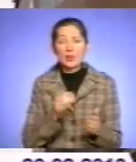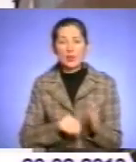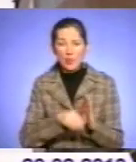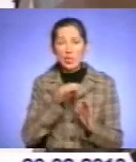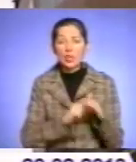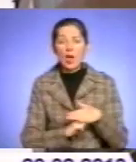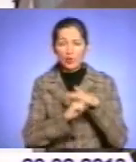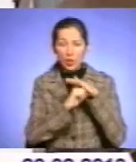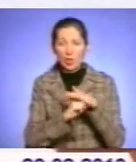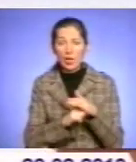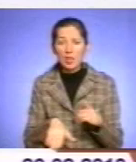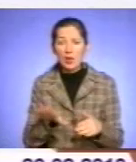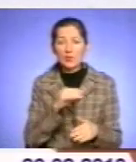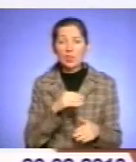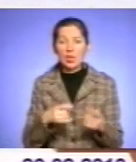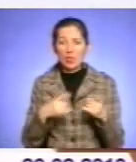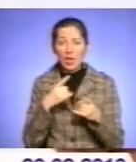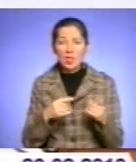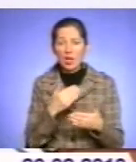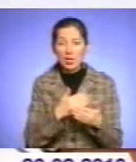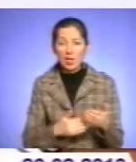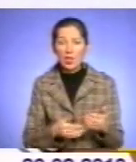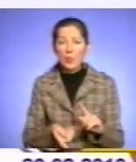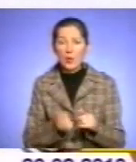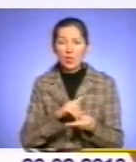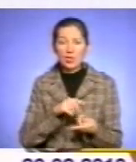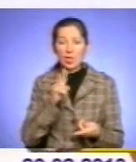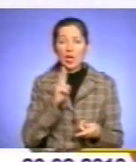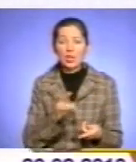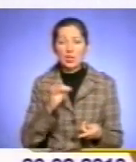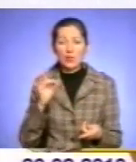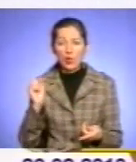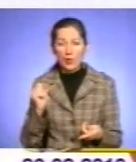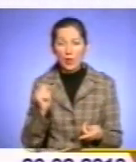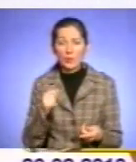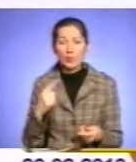перейшли на цифрове мовлення. Рівень забезпеченості телетюнерами в перший перехідний рік,